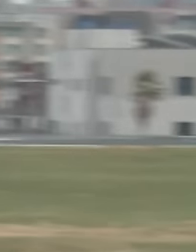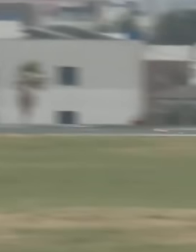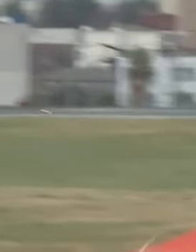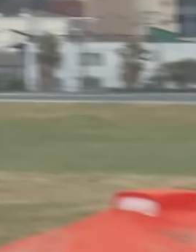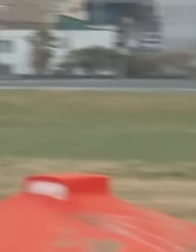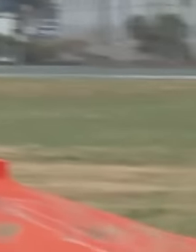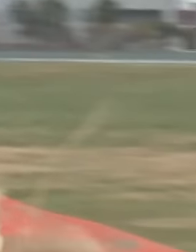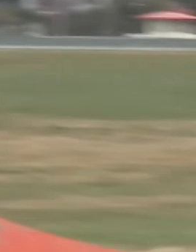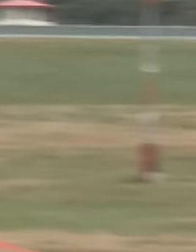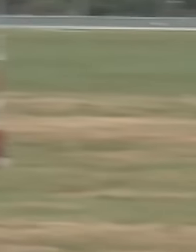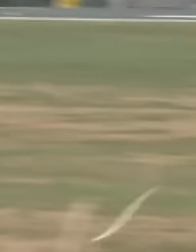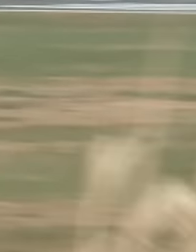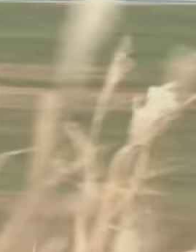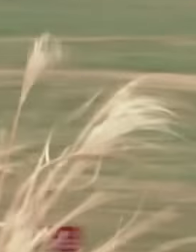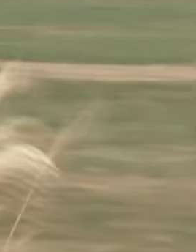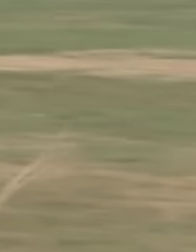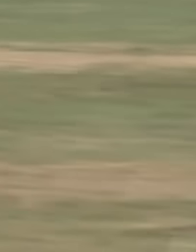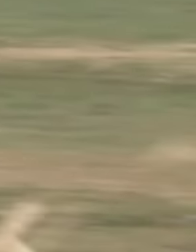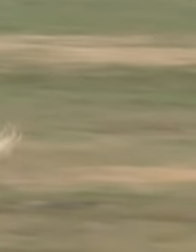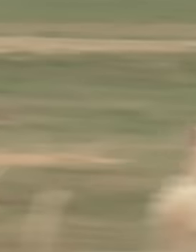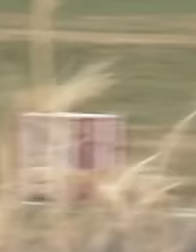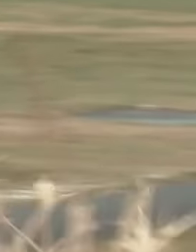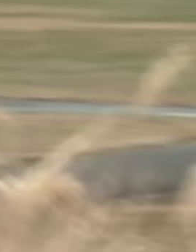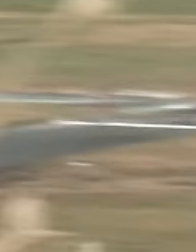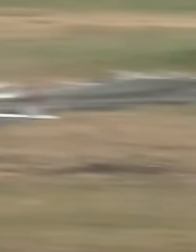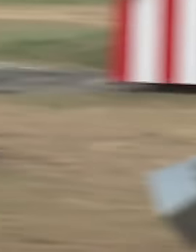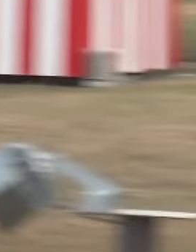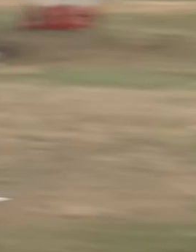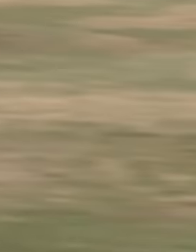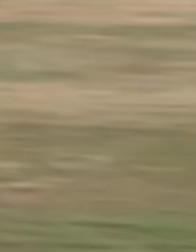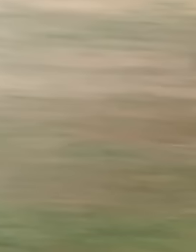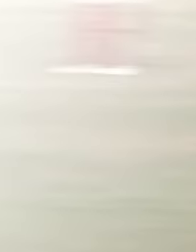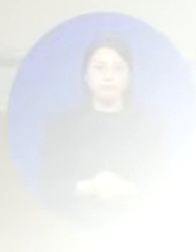정상화될 전망입니다. MBC 뉴스 김찬현입니다.